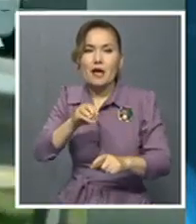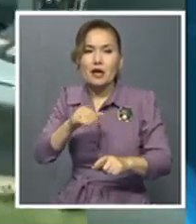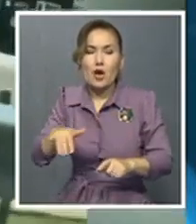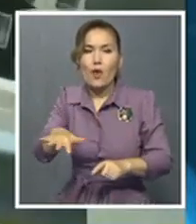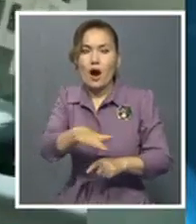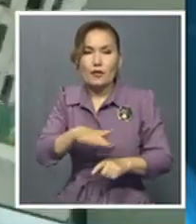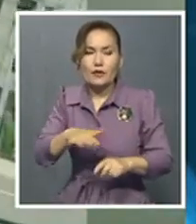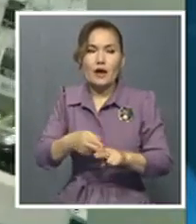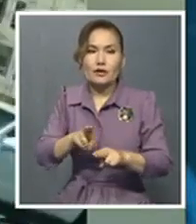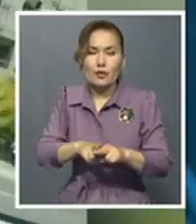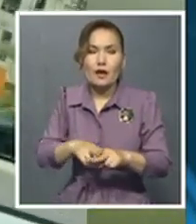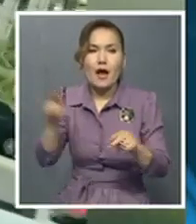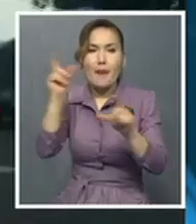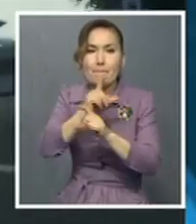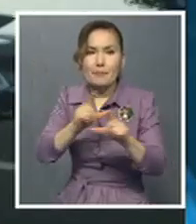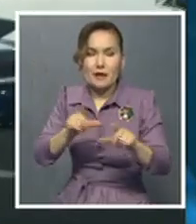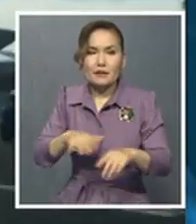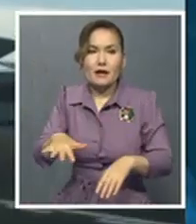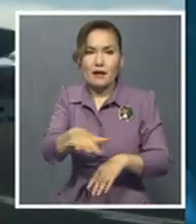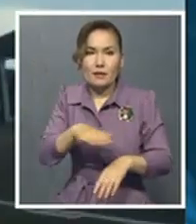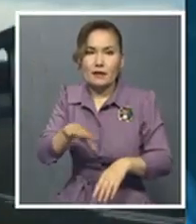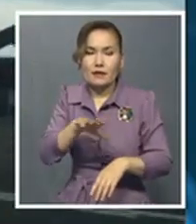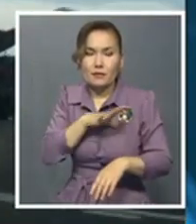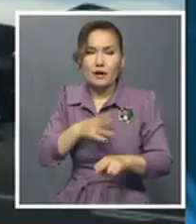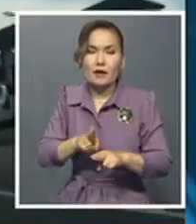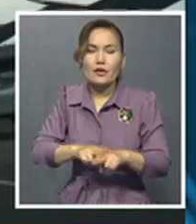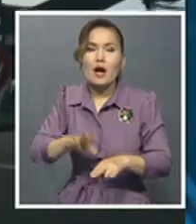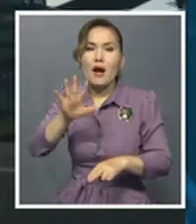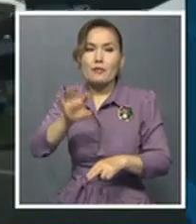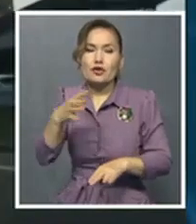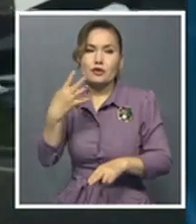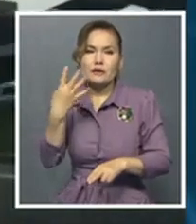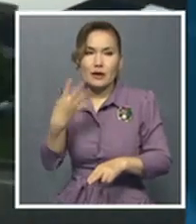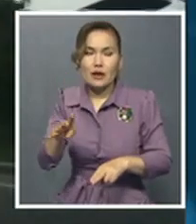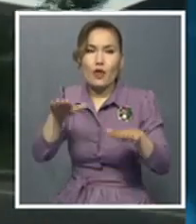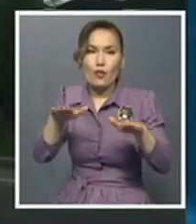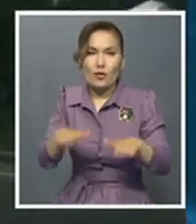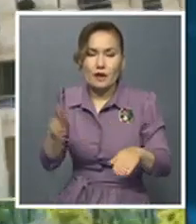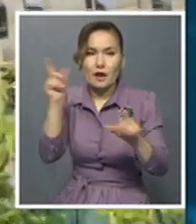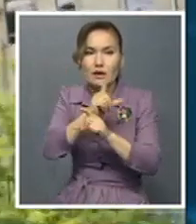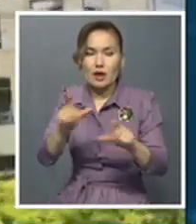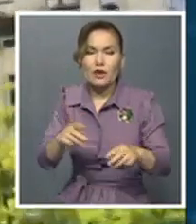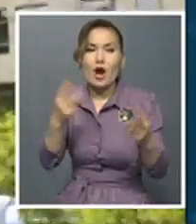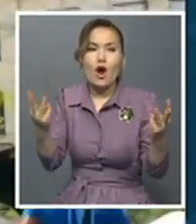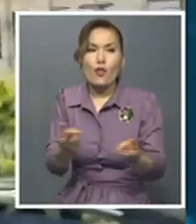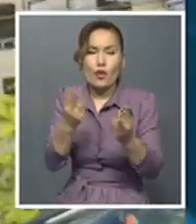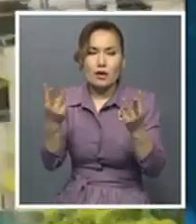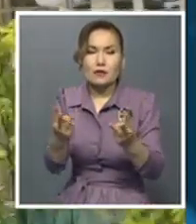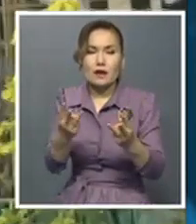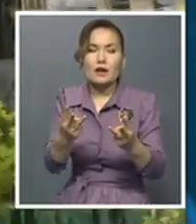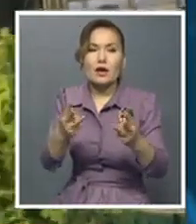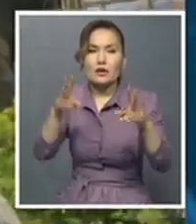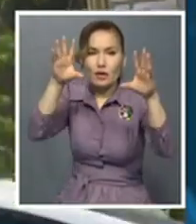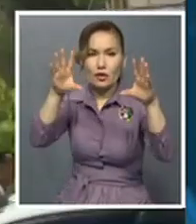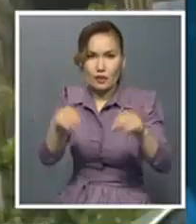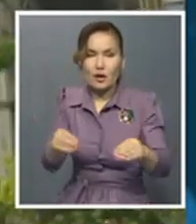айналма жолы тұсындағы мектеп ғимараты болып шықты. 540 орындық білім ошағындағы өртті біз өрт сөндіру